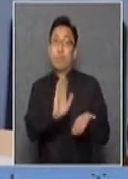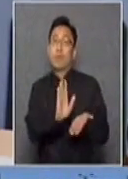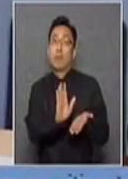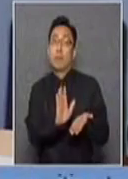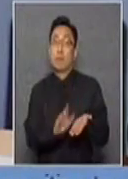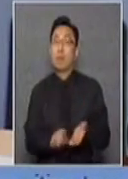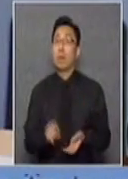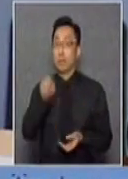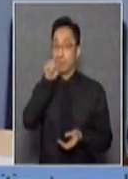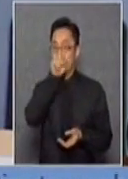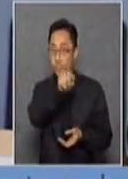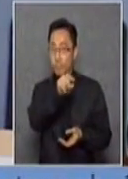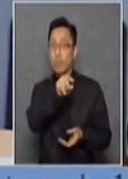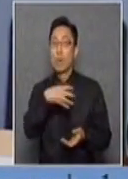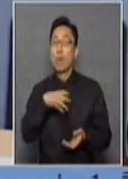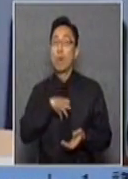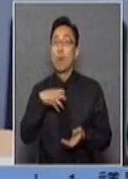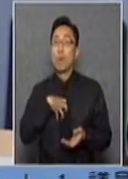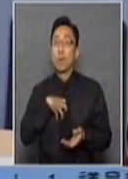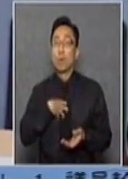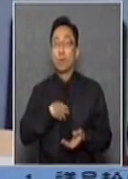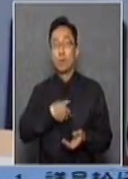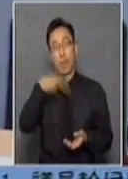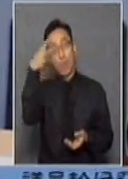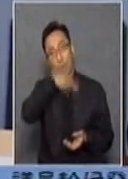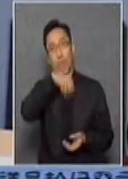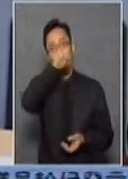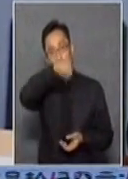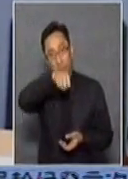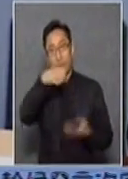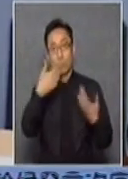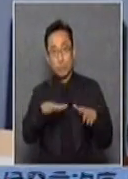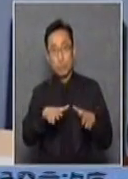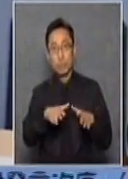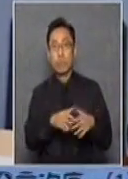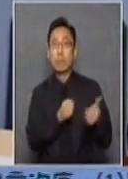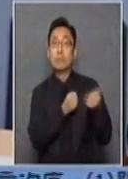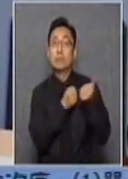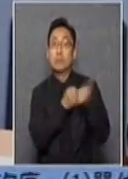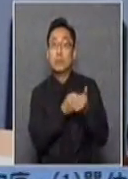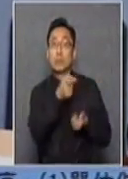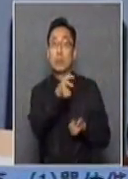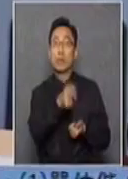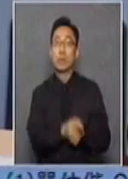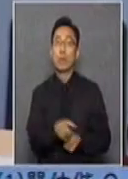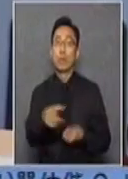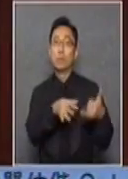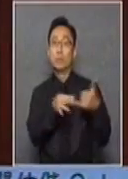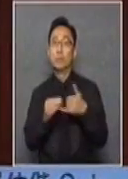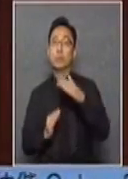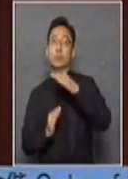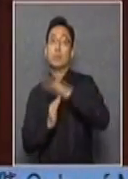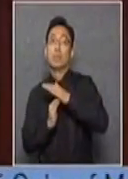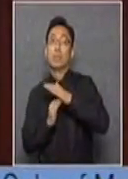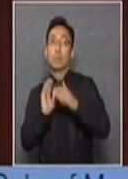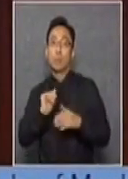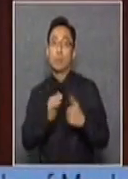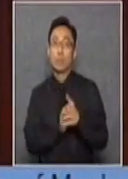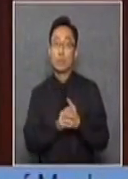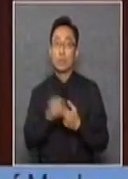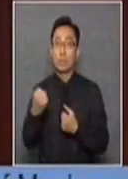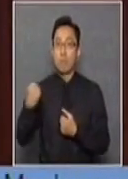有橡皮圖章幫他一定可以剪布， 就咁簡單啫。呢個唔係講道理，係講實力。